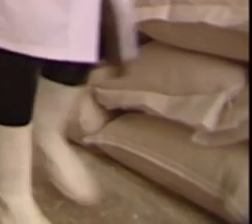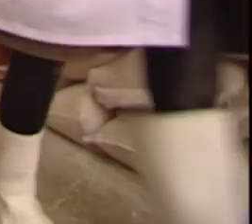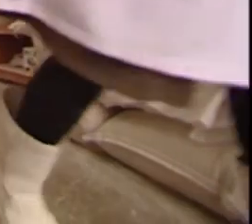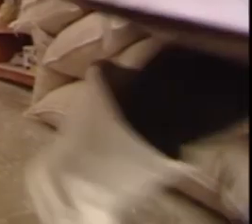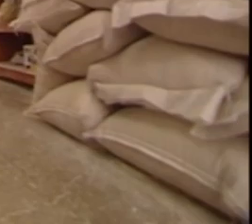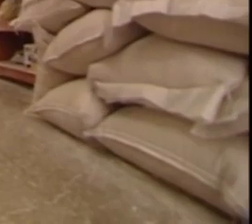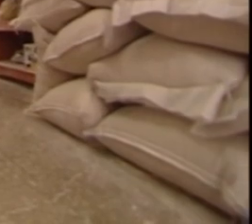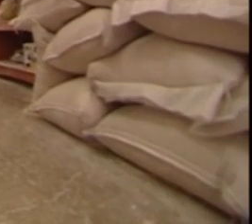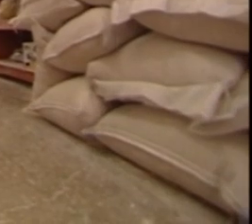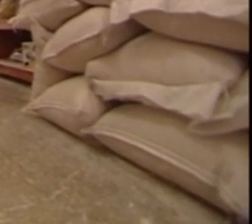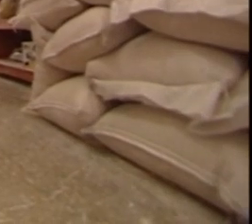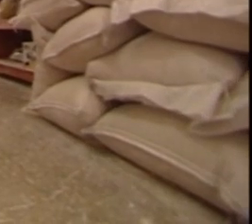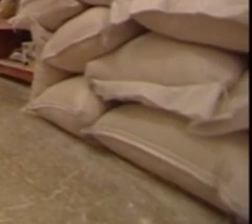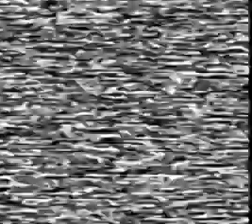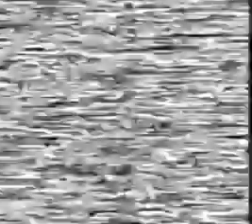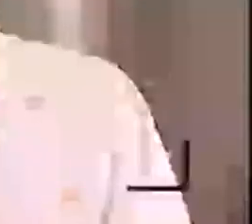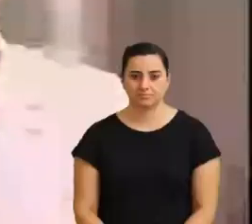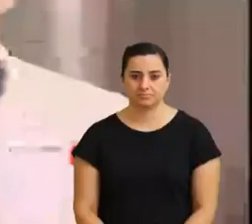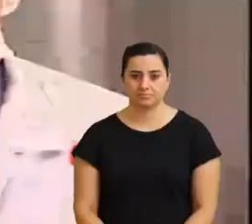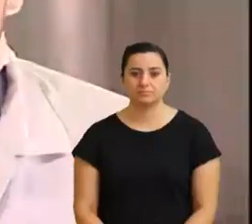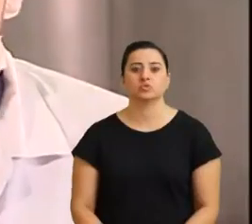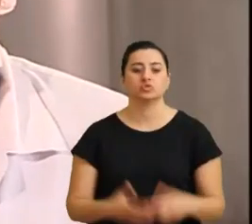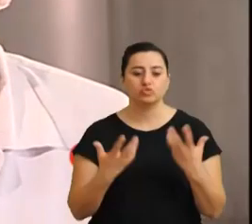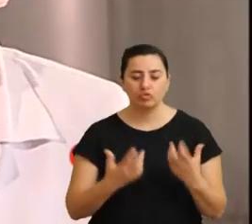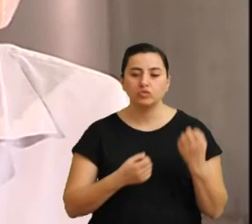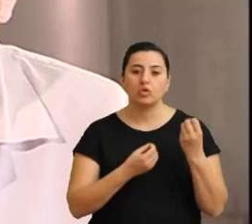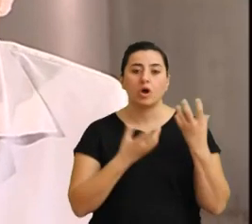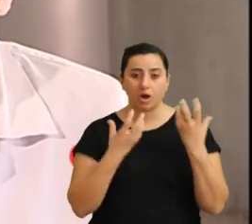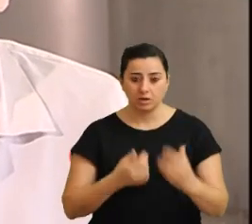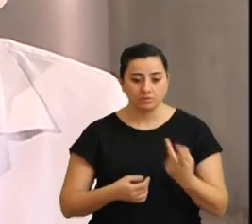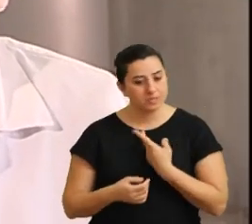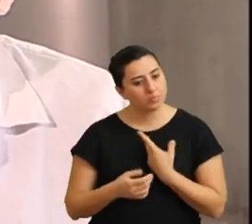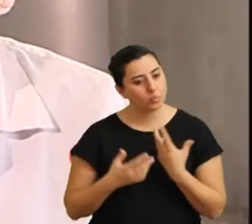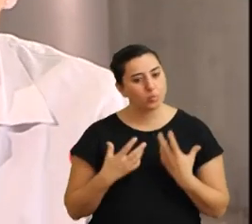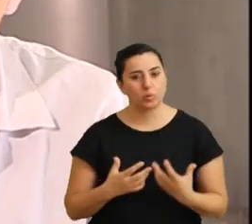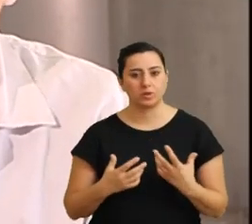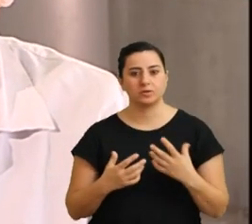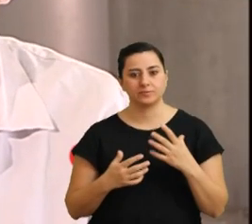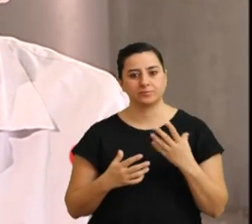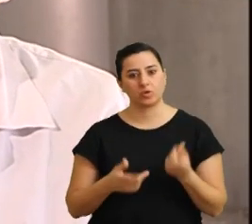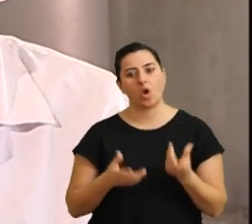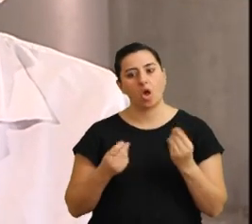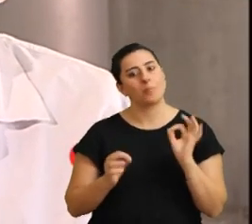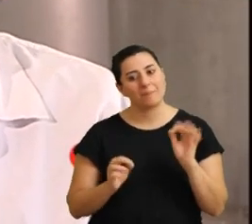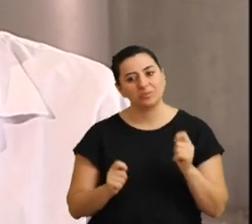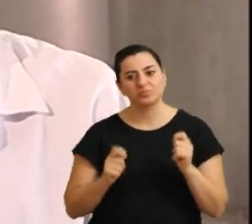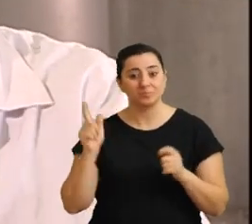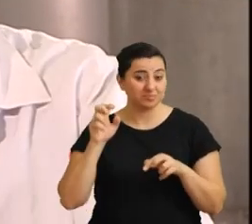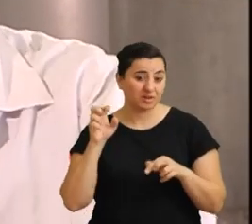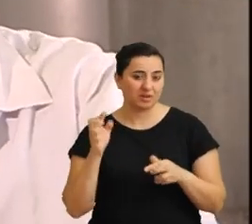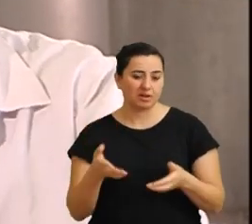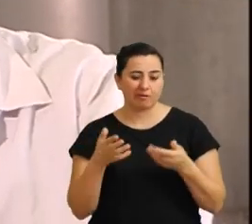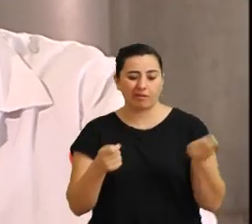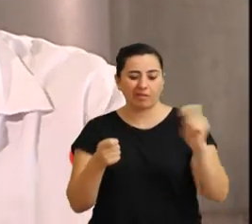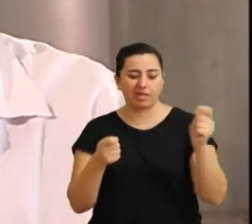Mert sırtlanmamış yerde sürüklüyor çuvalını. Çuvallar çok ağırdı. Özellikle benimki, yani olması gerektiği gibi. Ama Pelin bayağı